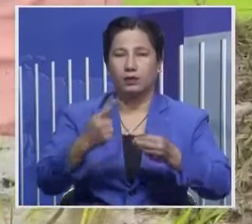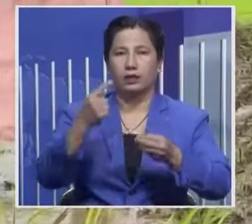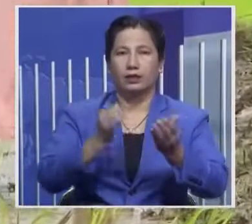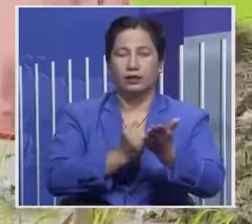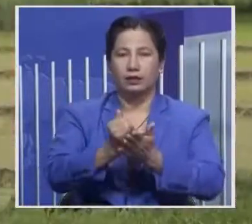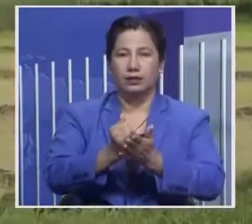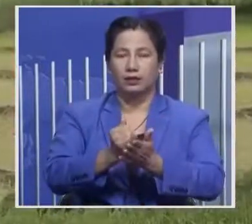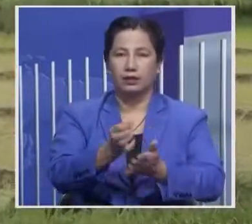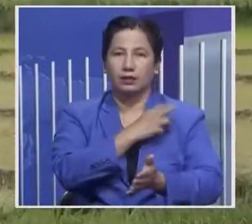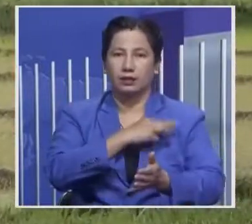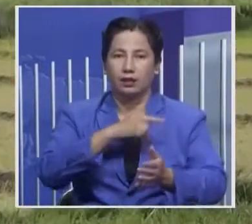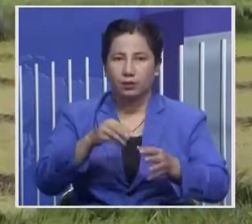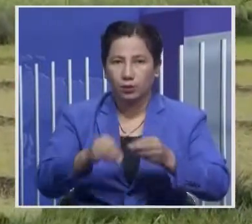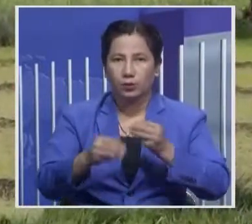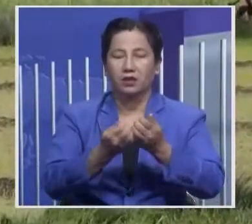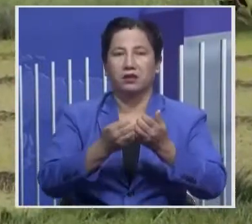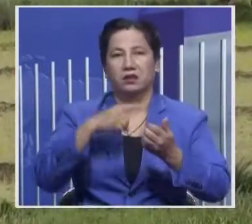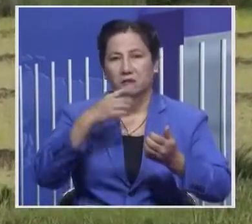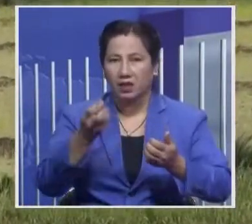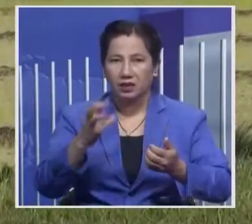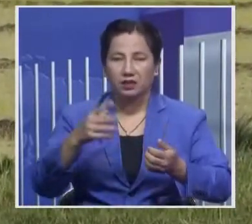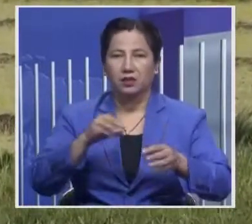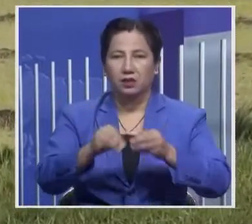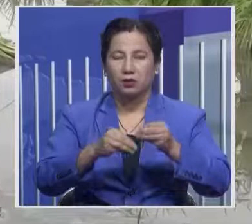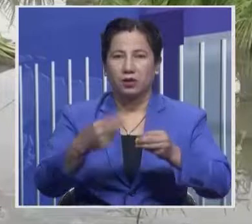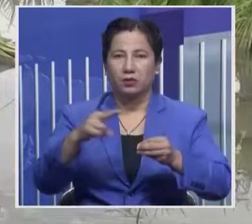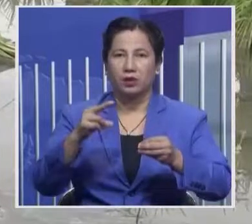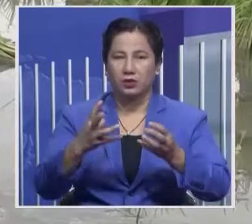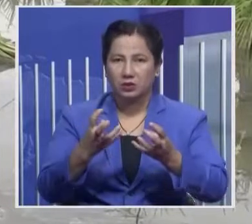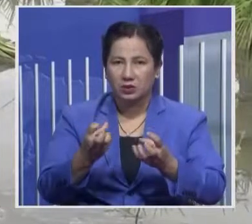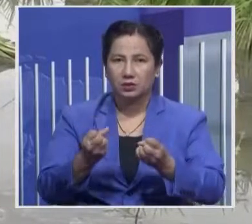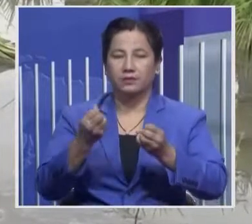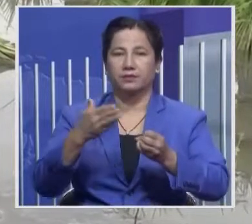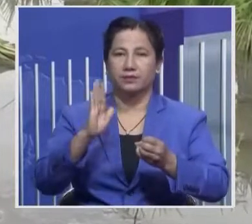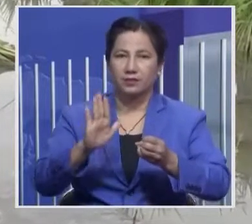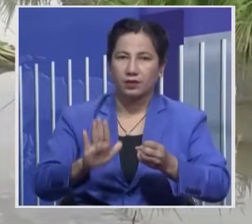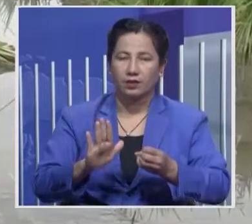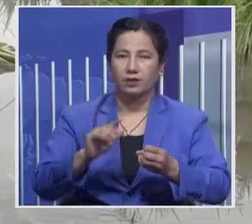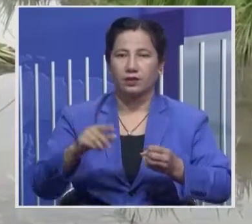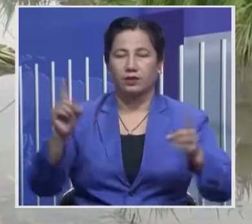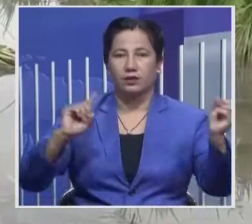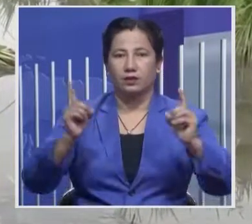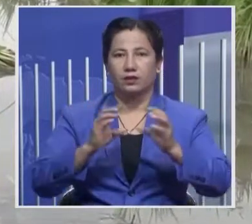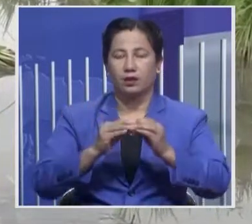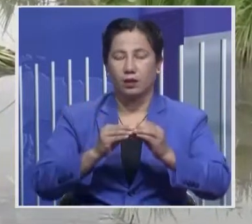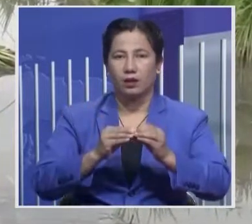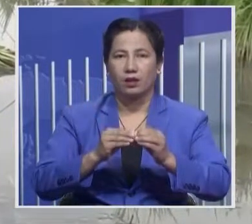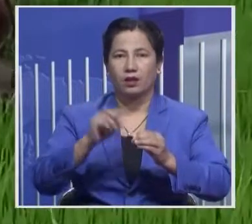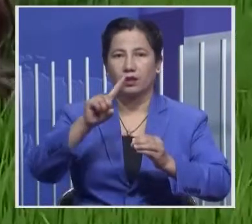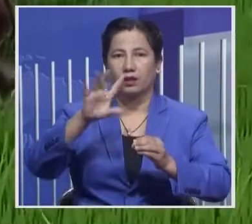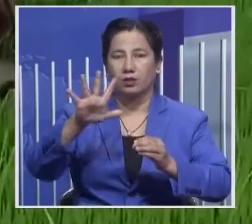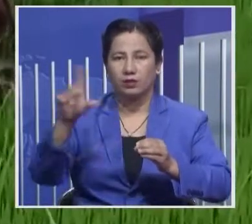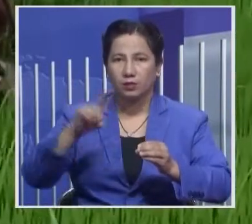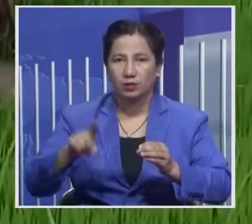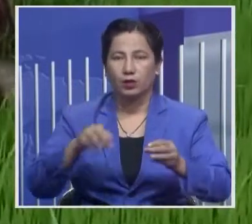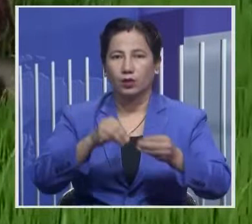किसानले अहिलेसम्म धान रोपाई गर्न नपाएका हुन्। रोपाई भएको धान पनि खडेरीले सुक्दै गएको छ। नरैनापुरमा हालसम्म 15% मात्रै